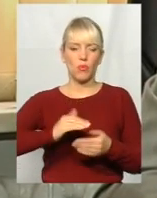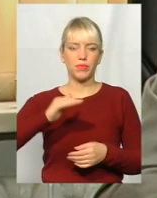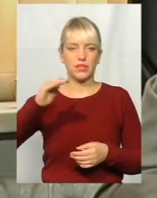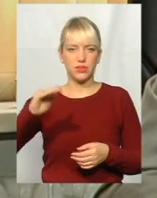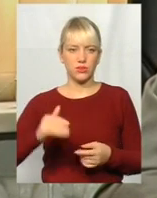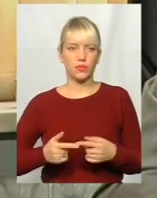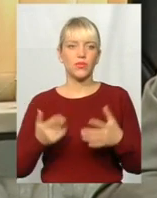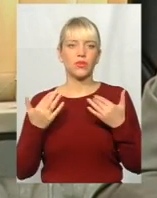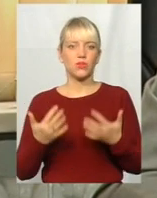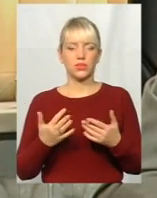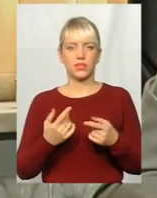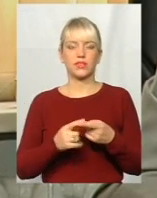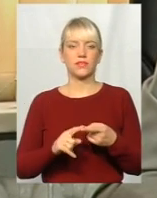він...